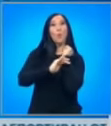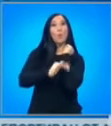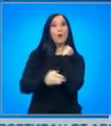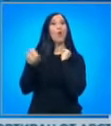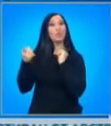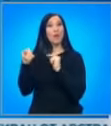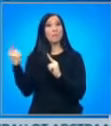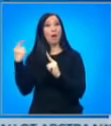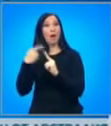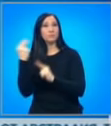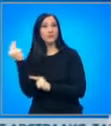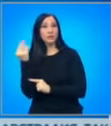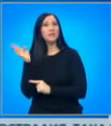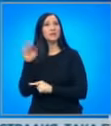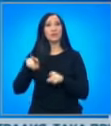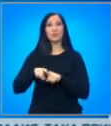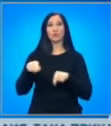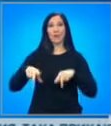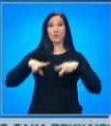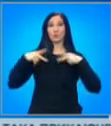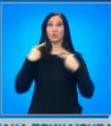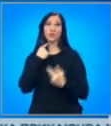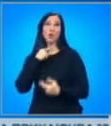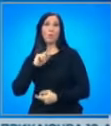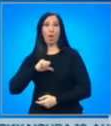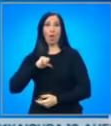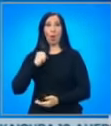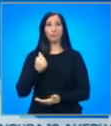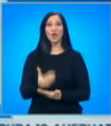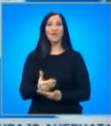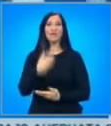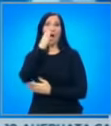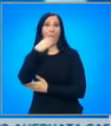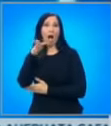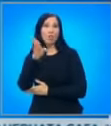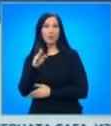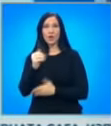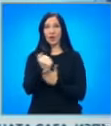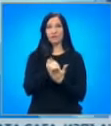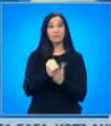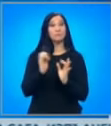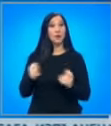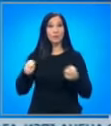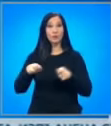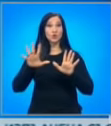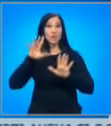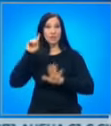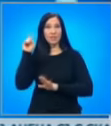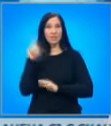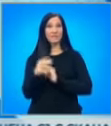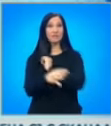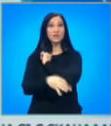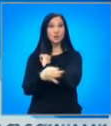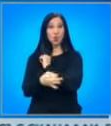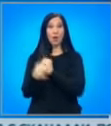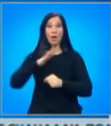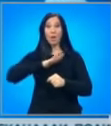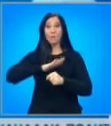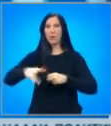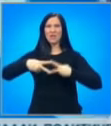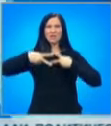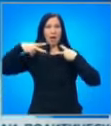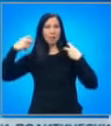Сърбия, след като тази сутрин загуби обжалването на анулирането на визата му. Така приключва 10-дневна сага, изпълнена